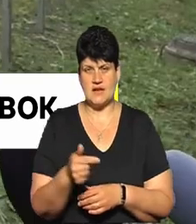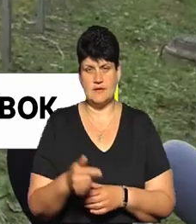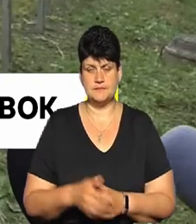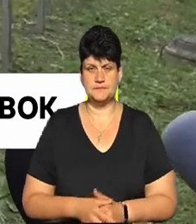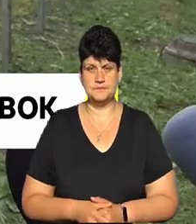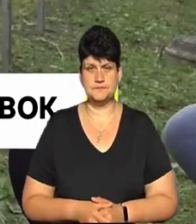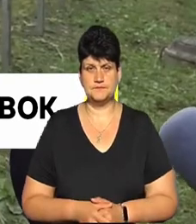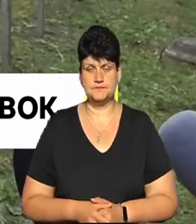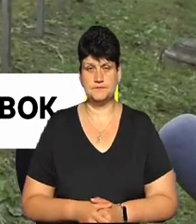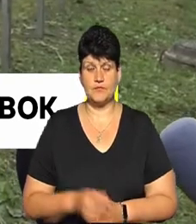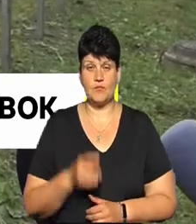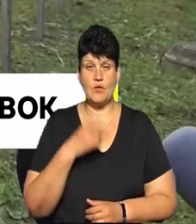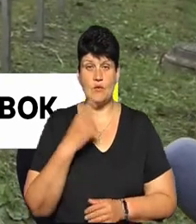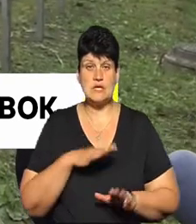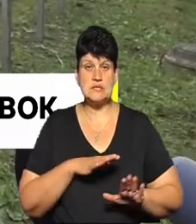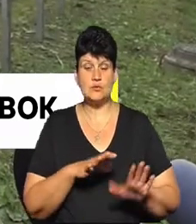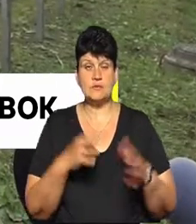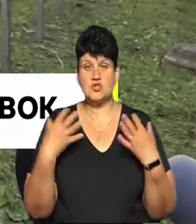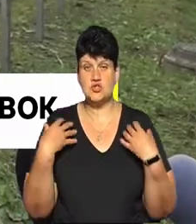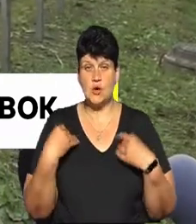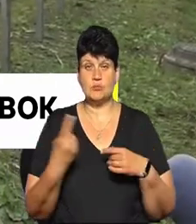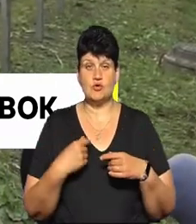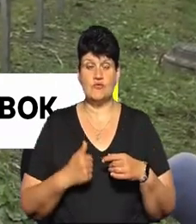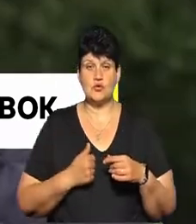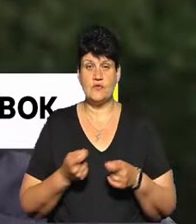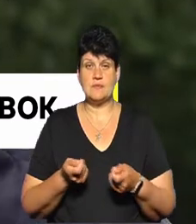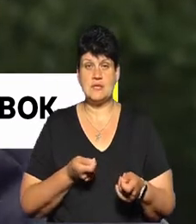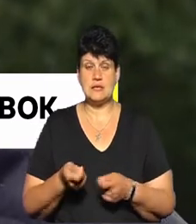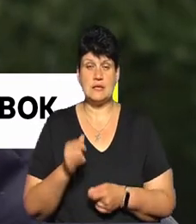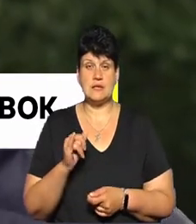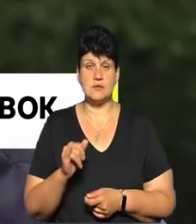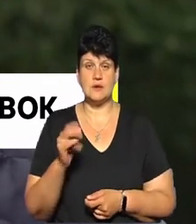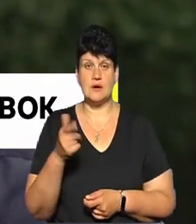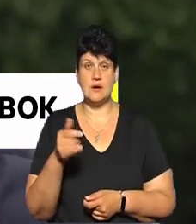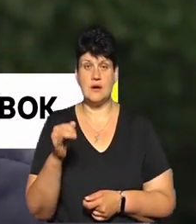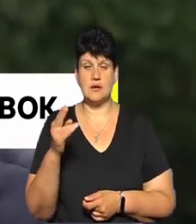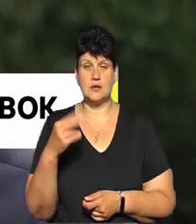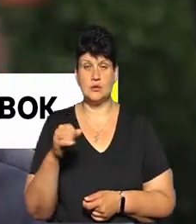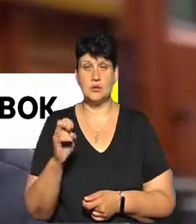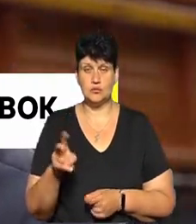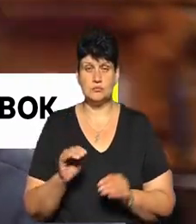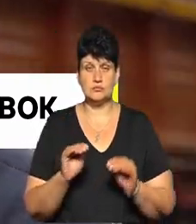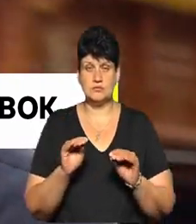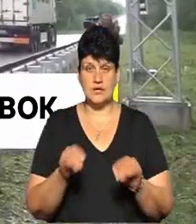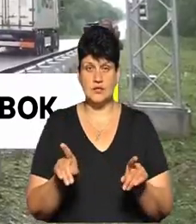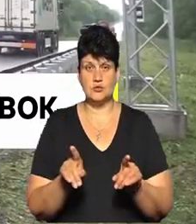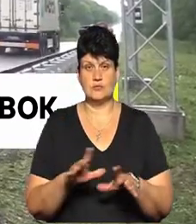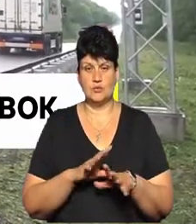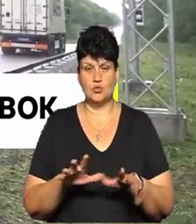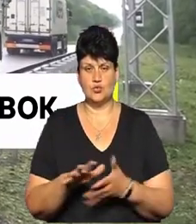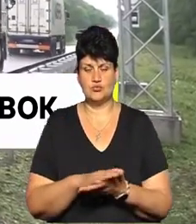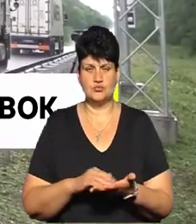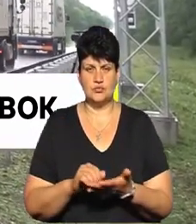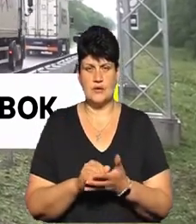За словами заступника начальника обласної військової адміністрації Ігоря Гайдука, вагові комплекси встановили, щоб запобігти руйнуванню доріг. Зокрема,